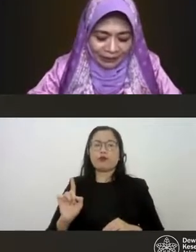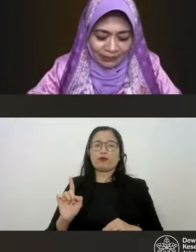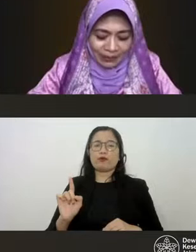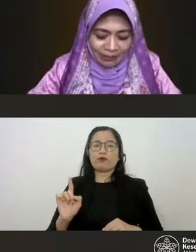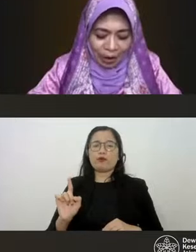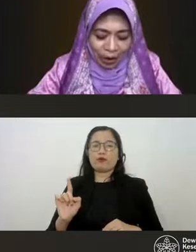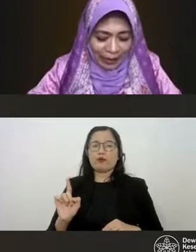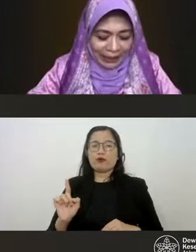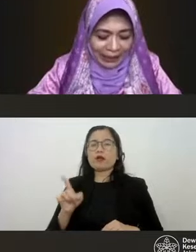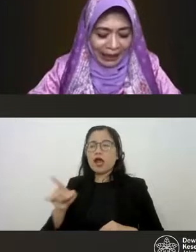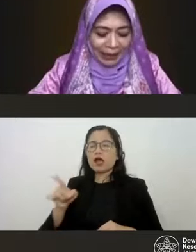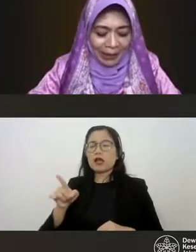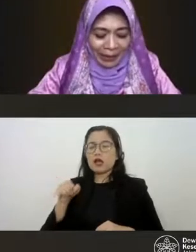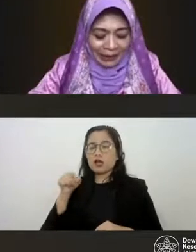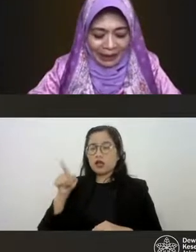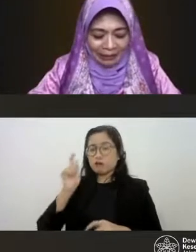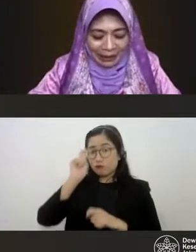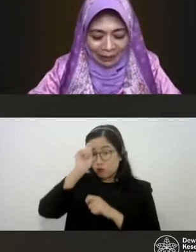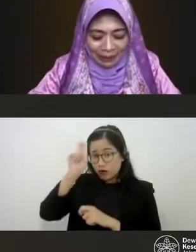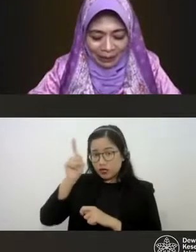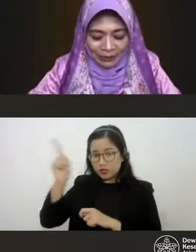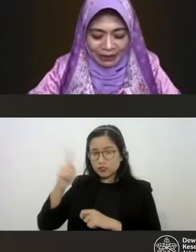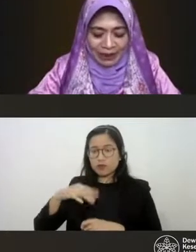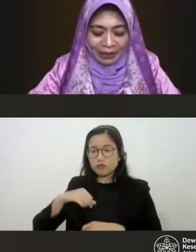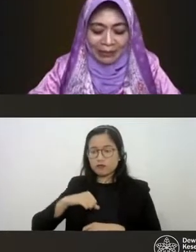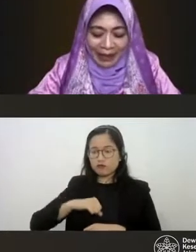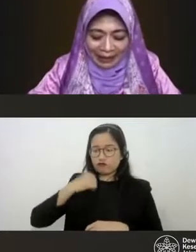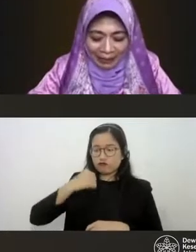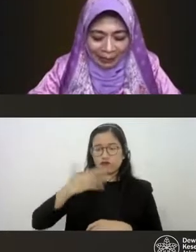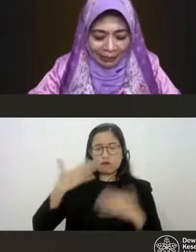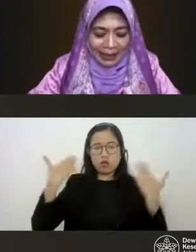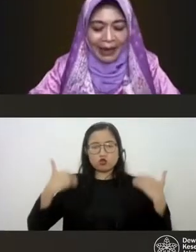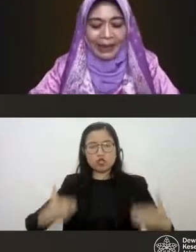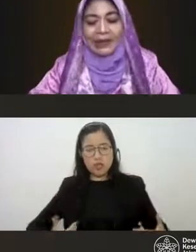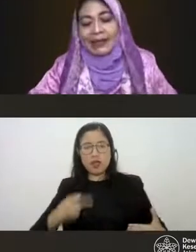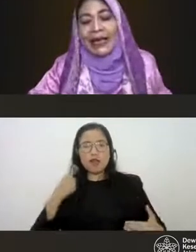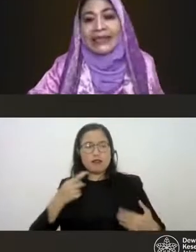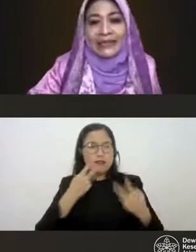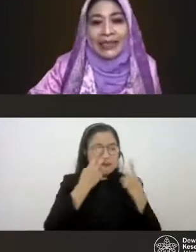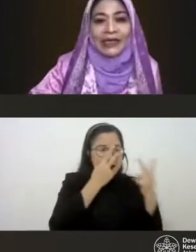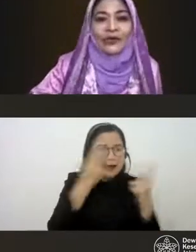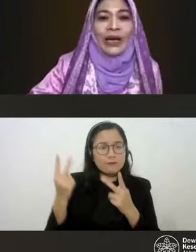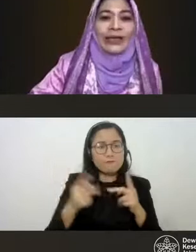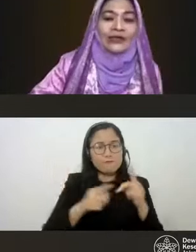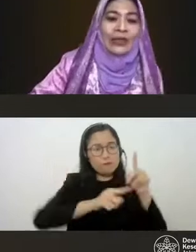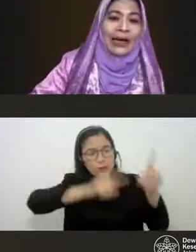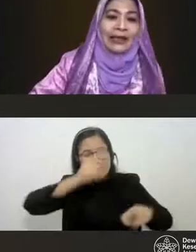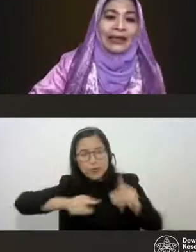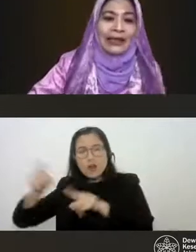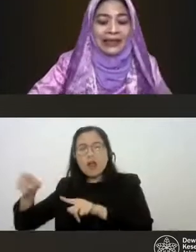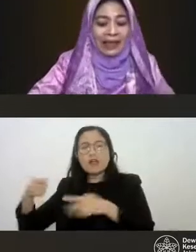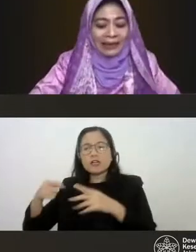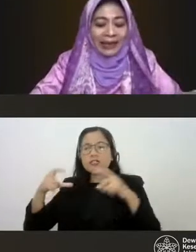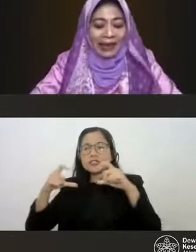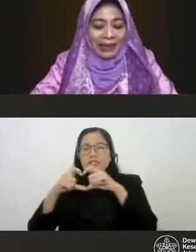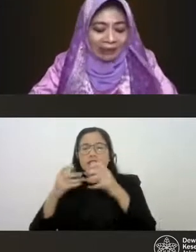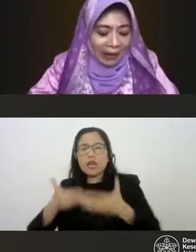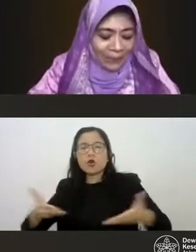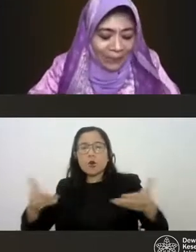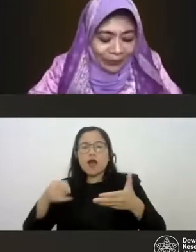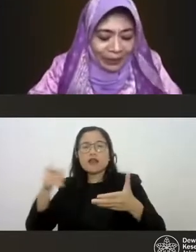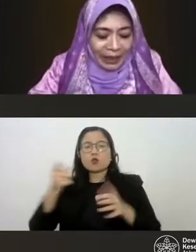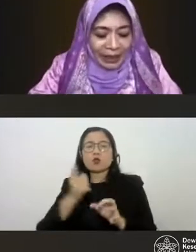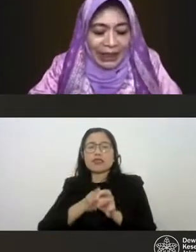itu, penghormatan terhadap harkat dan martabat manusia, menghargai perbedaan, dan cinta lingkungan itu adalah intisari dari